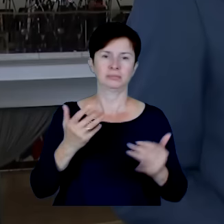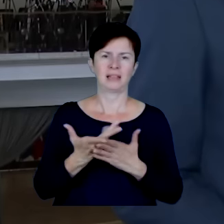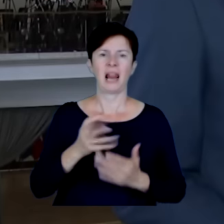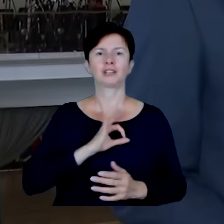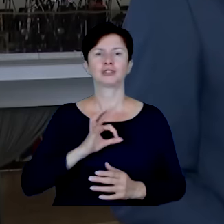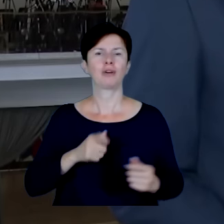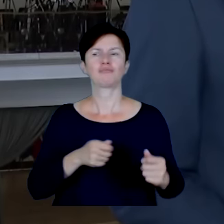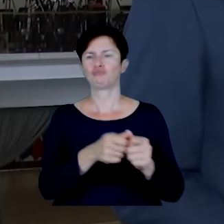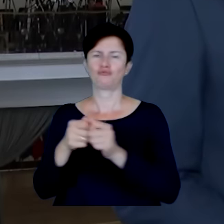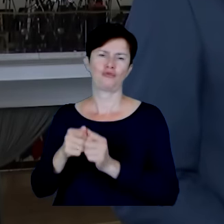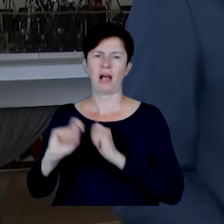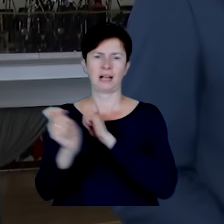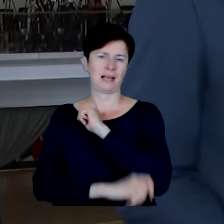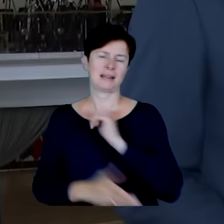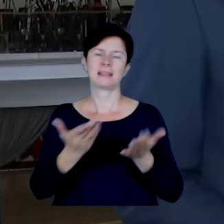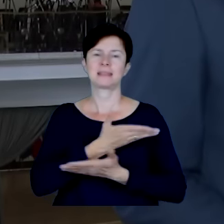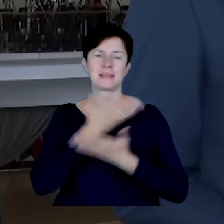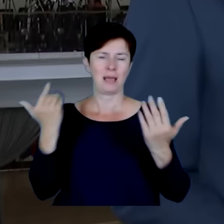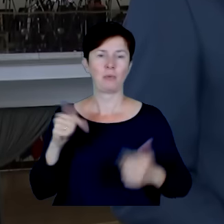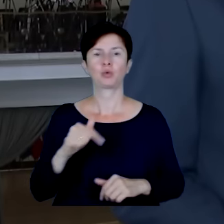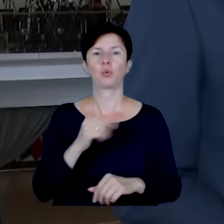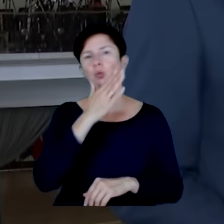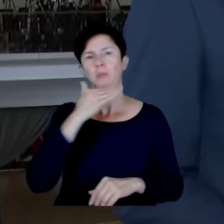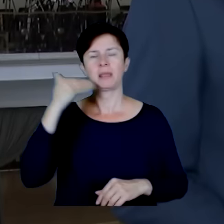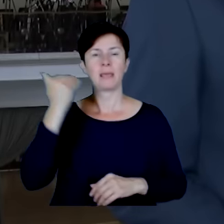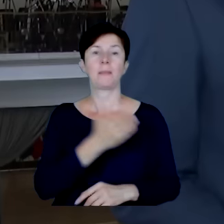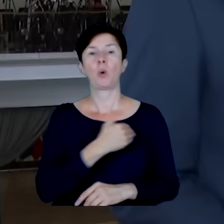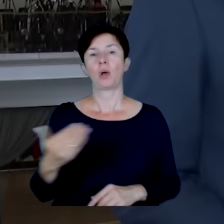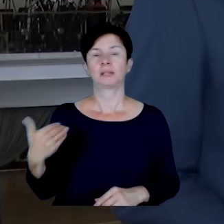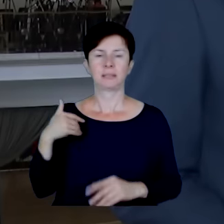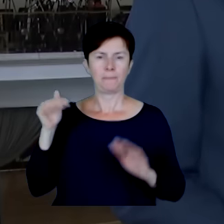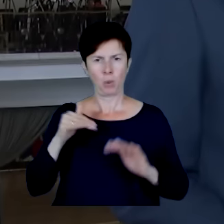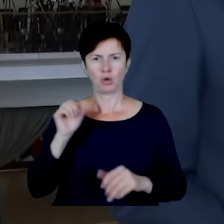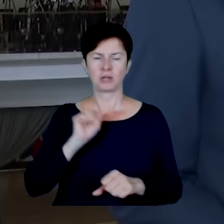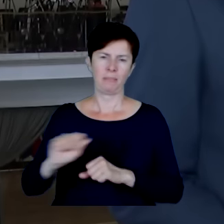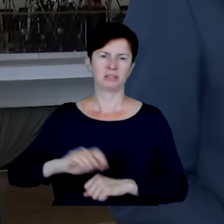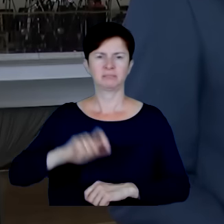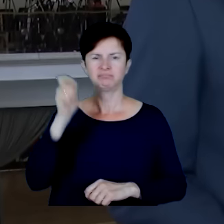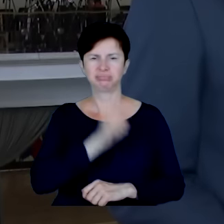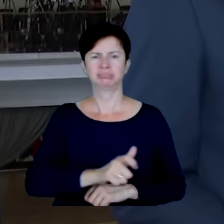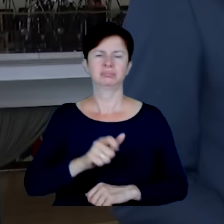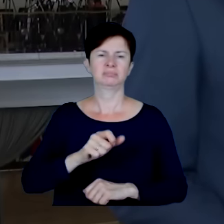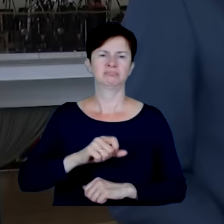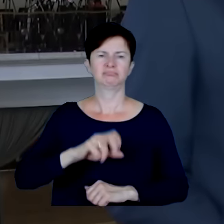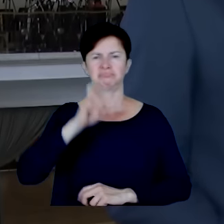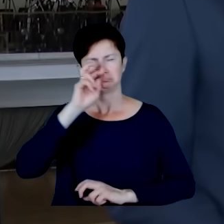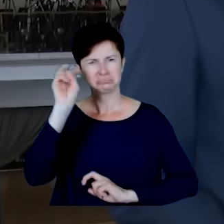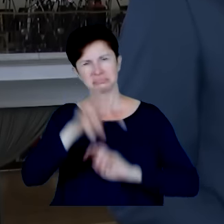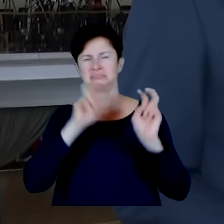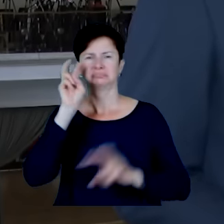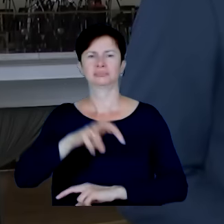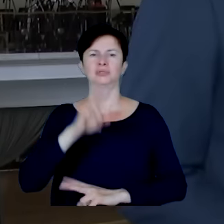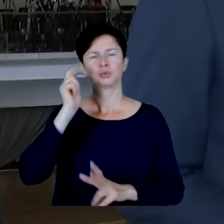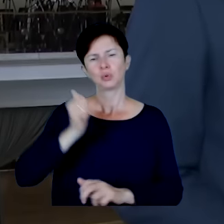bezkarność czyli w uśmiechniętej Polsce można być szubrawcem, który bezkarnie obraża